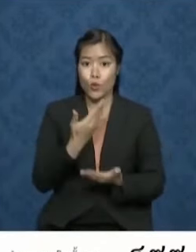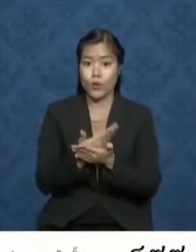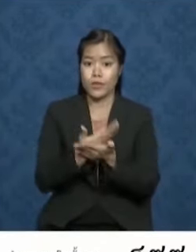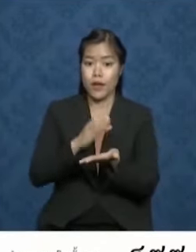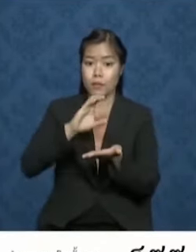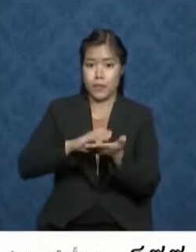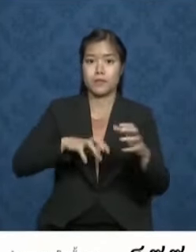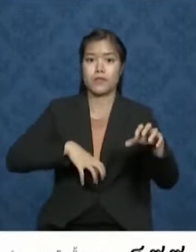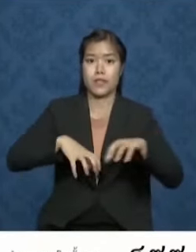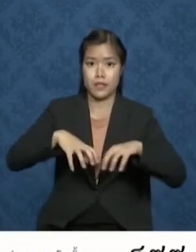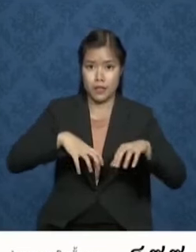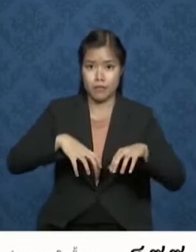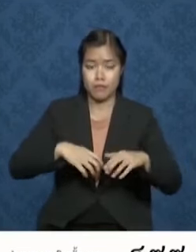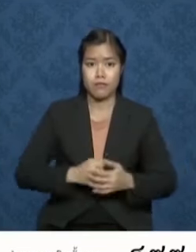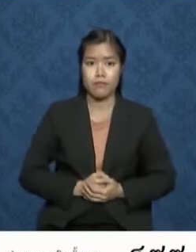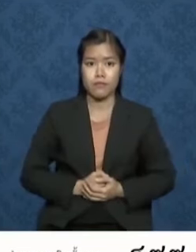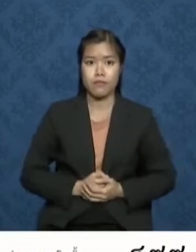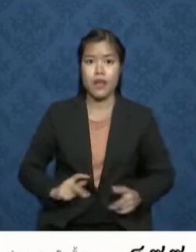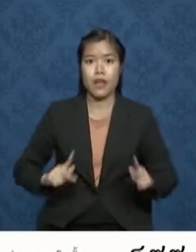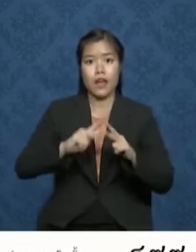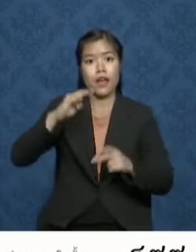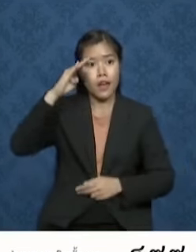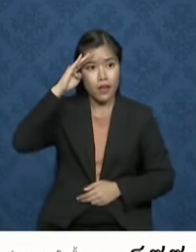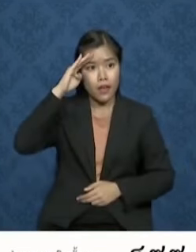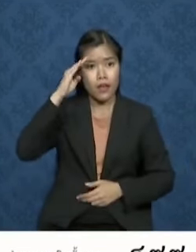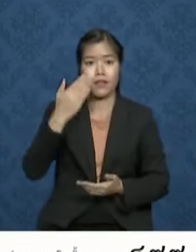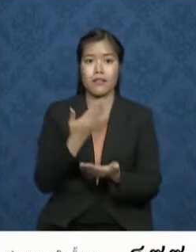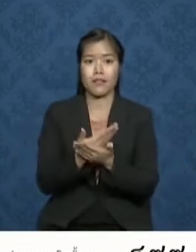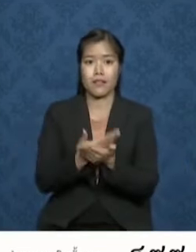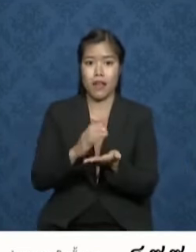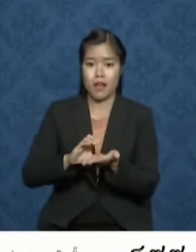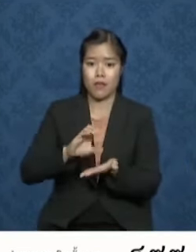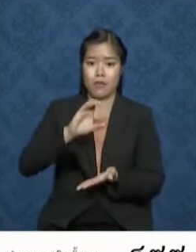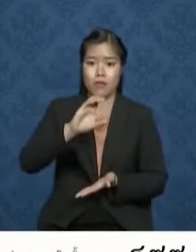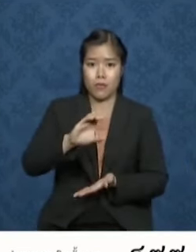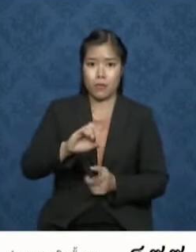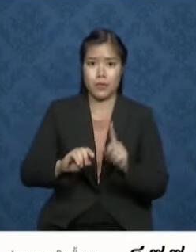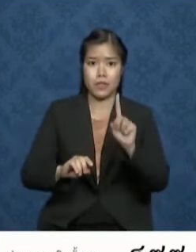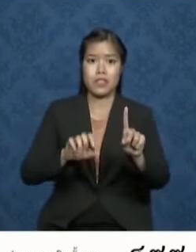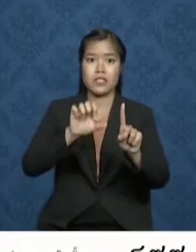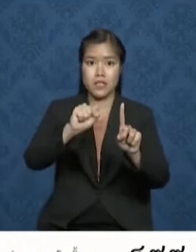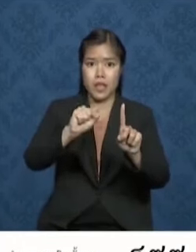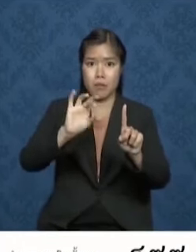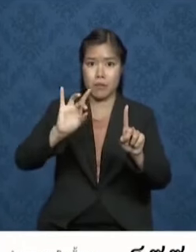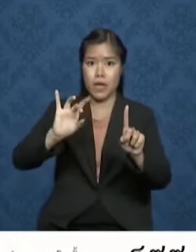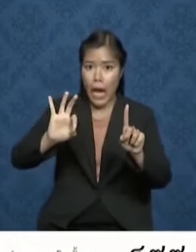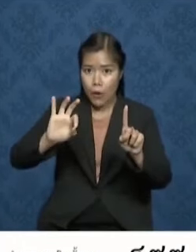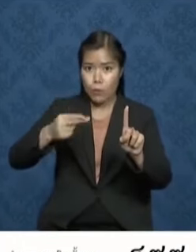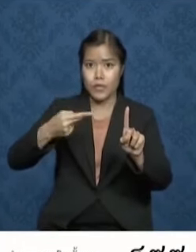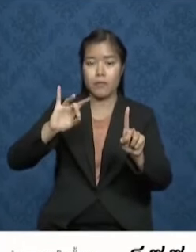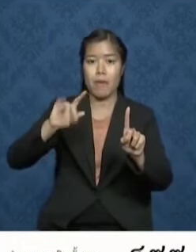งบประมาณภาพรวมกันครับกะลาโหมขอรับการจัดสรรเกือบ8,000ล้าน